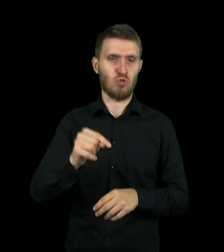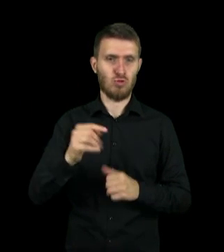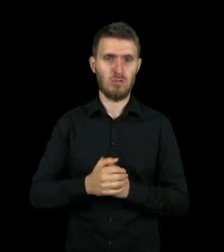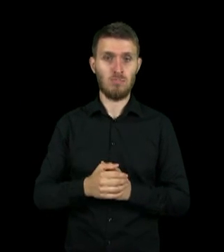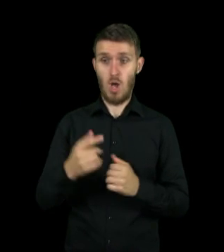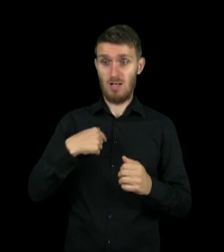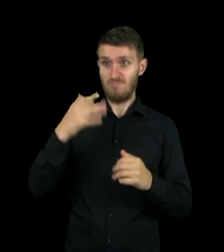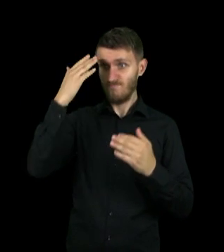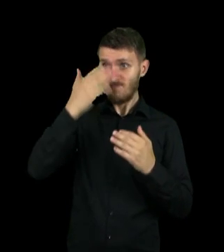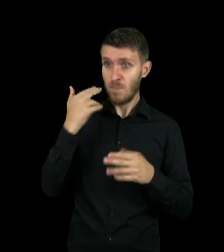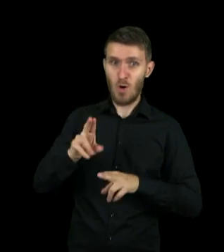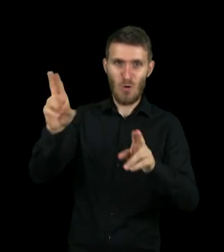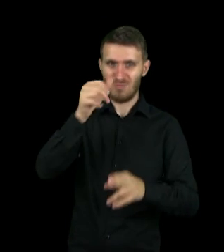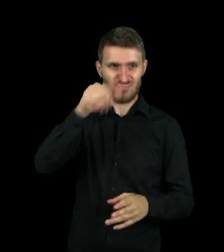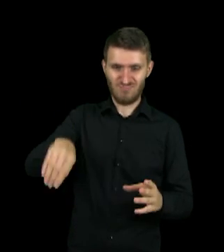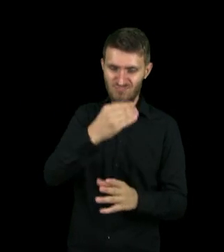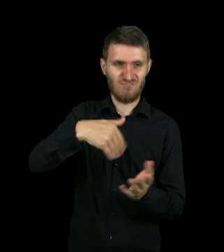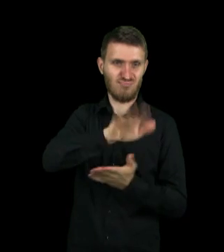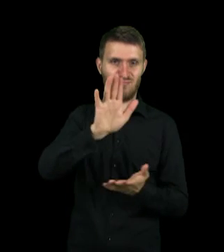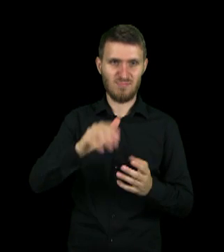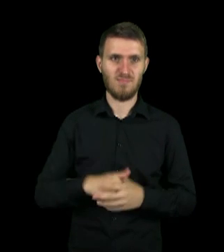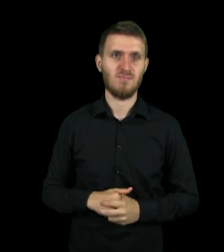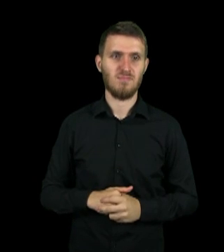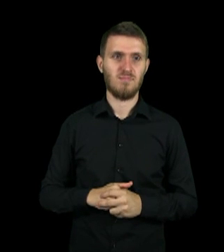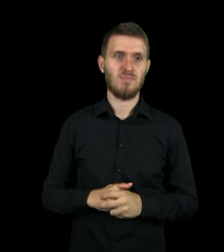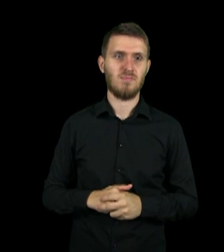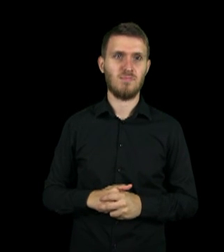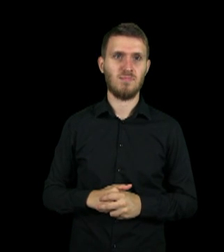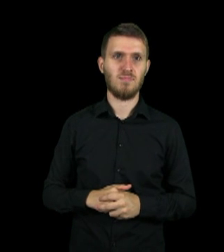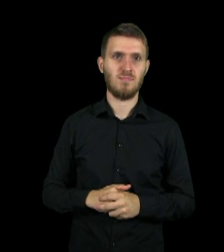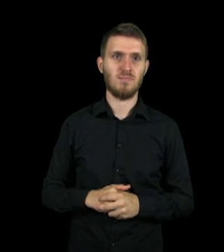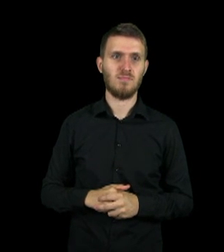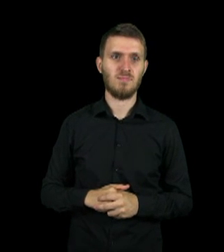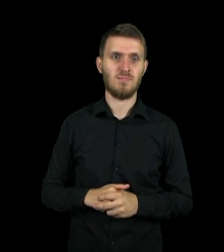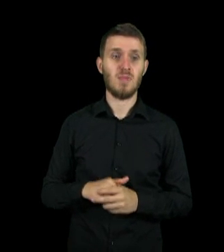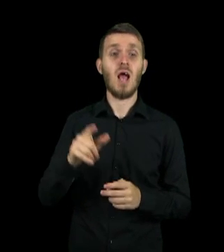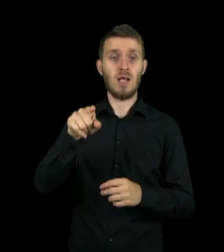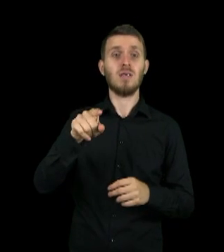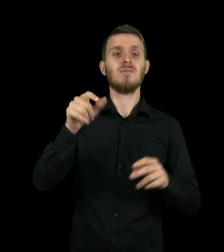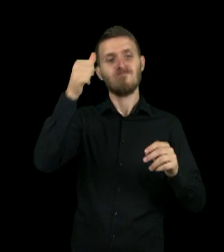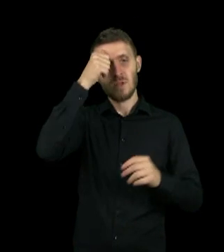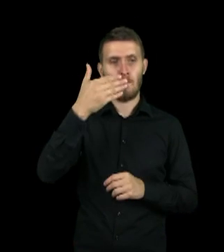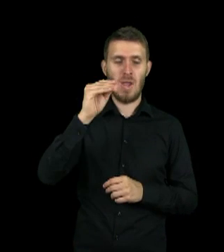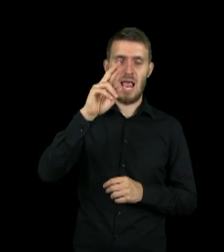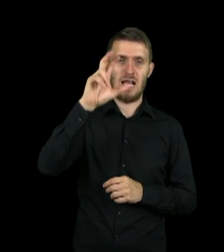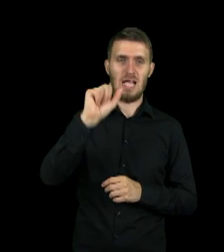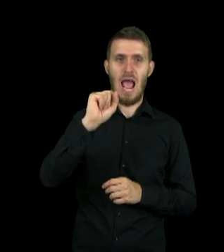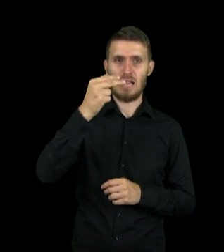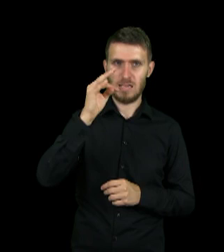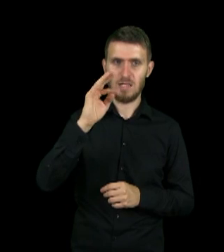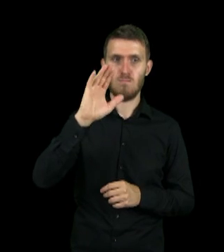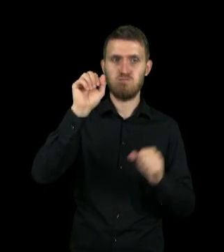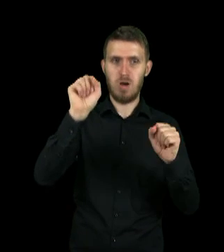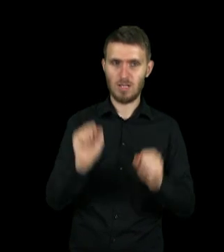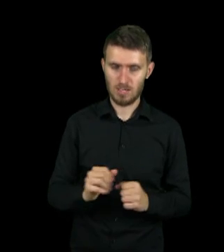gdzieś w sieci wiza żeby przyjąć płatność wizą Powiedzmy że mają związek z bankiem b tutaj to